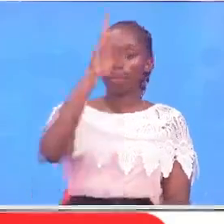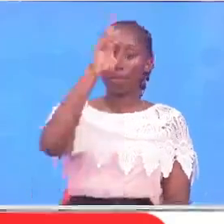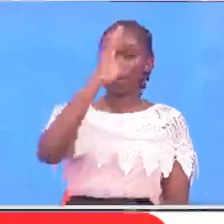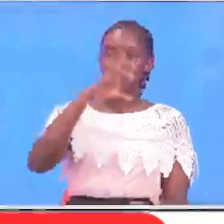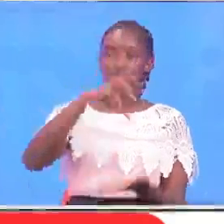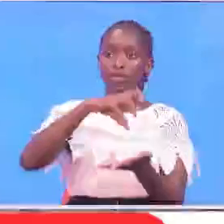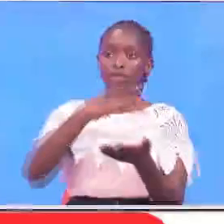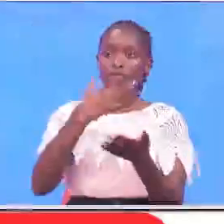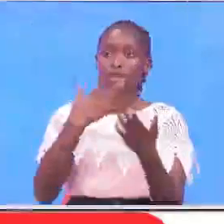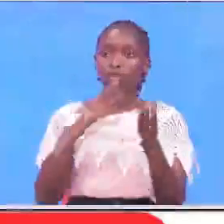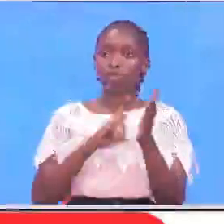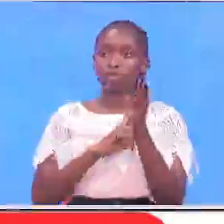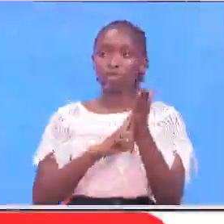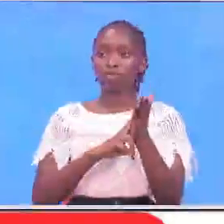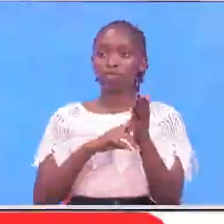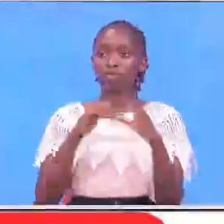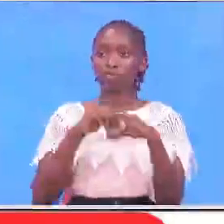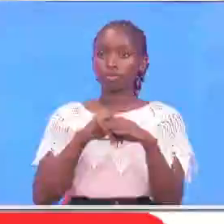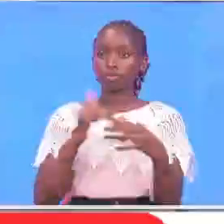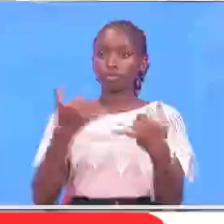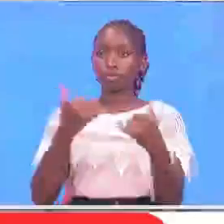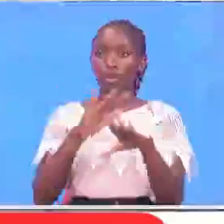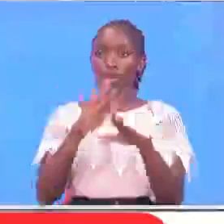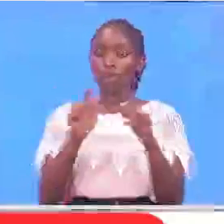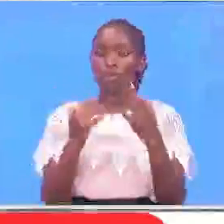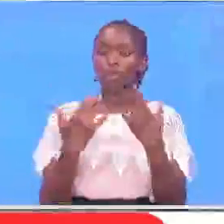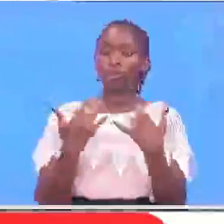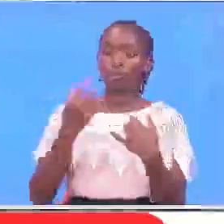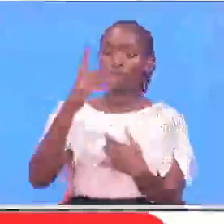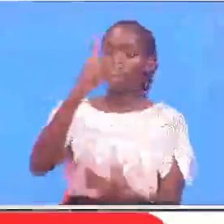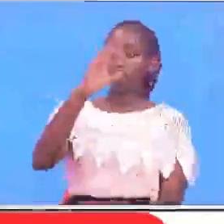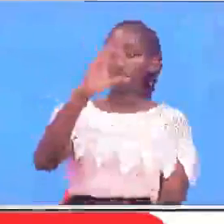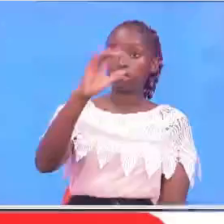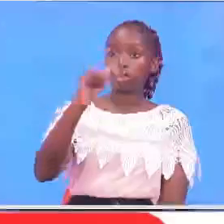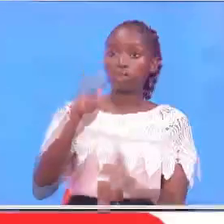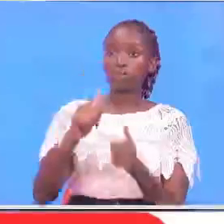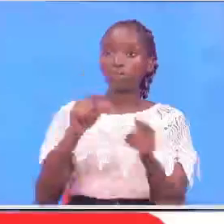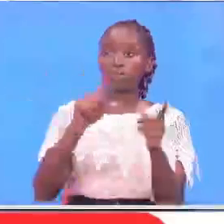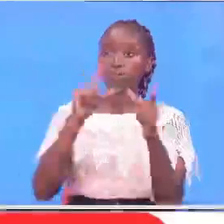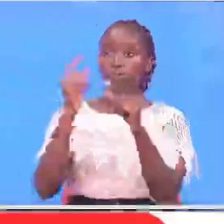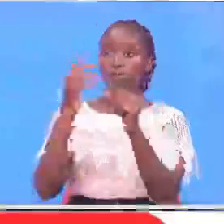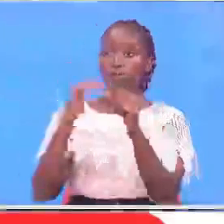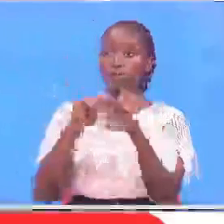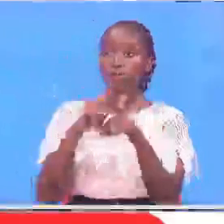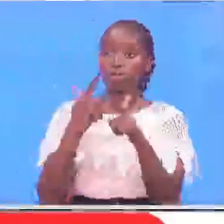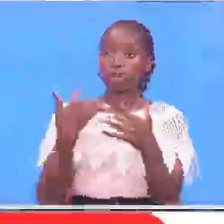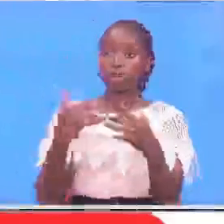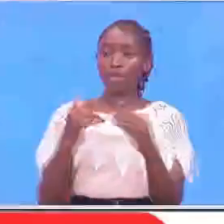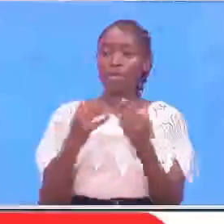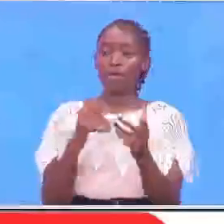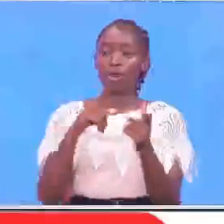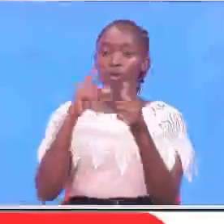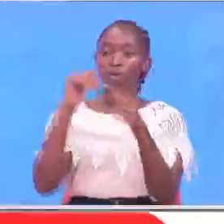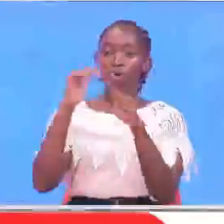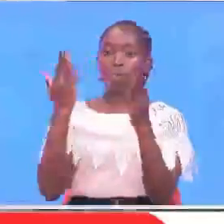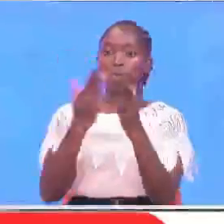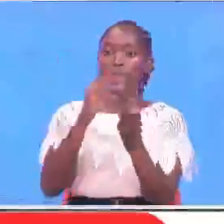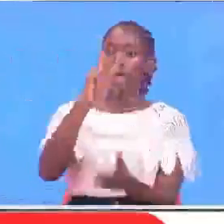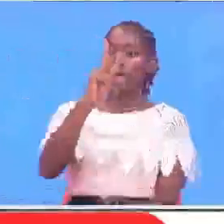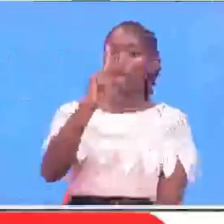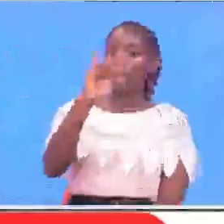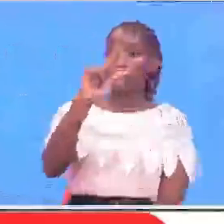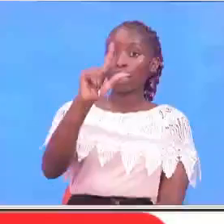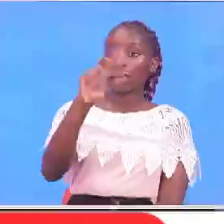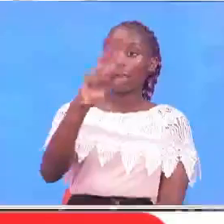hadi katika kituo cha kukabili ufisadi ambapo walisajiliwa na kisha kupelekwa katika kituo cha polisi cha Kilimani. Afisa mtendaji